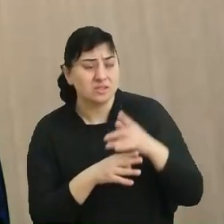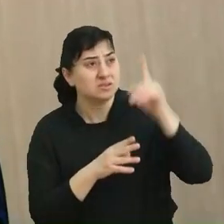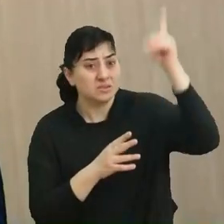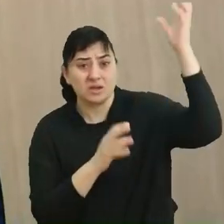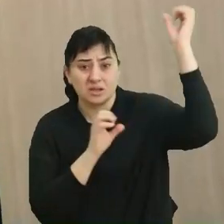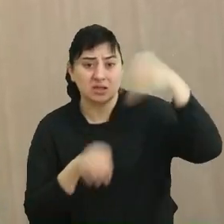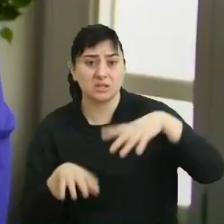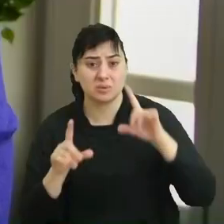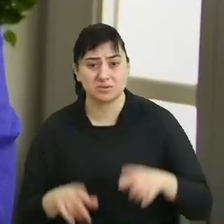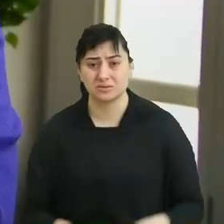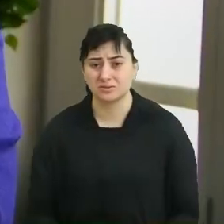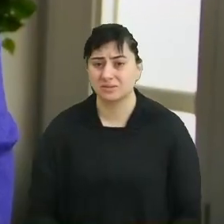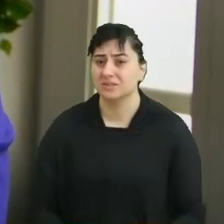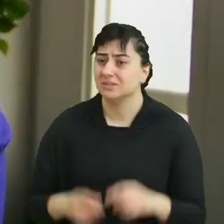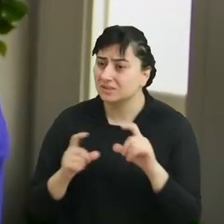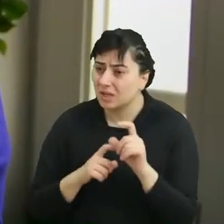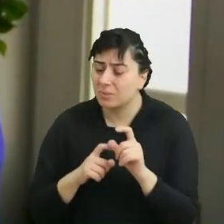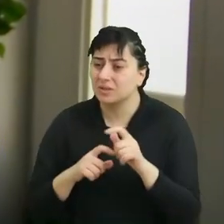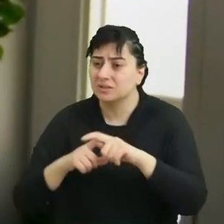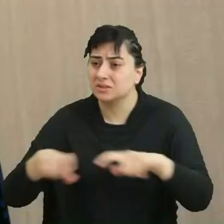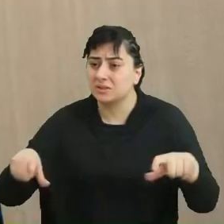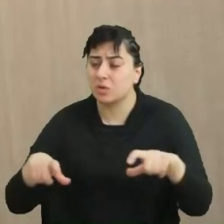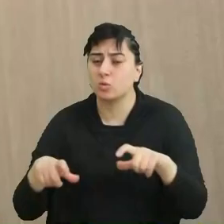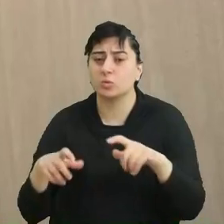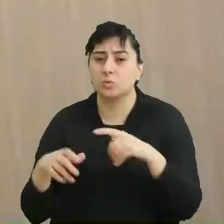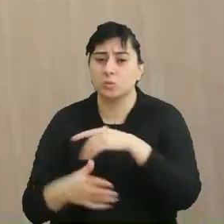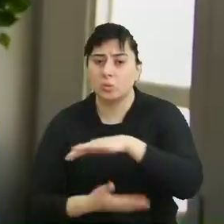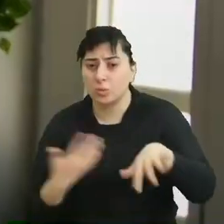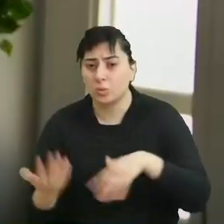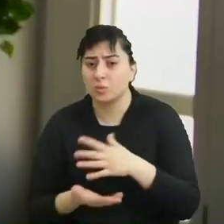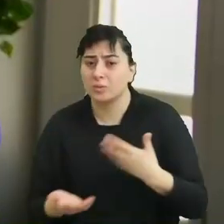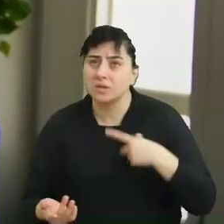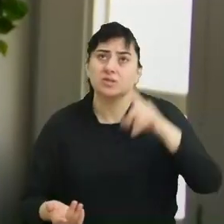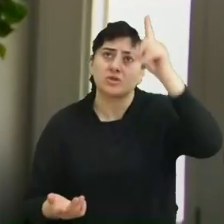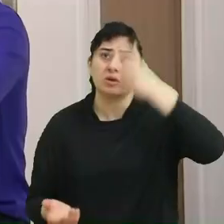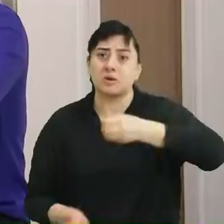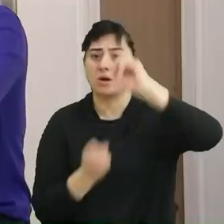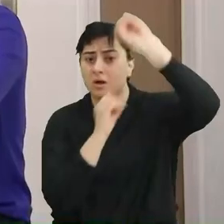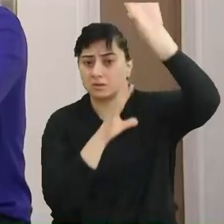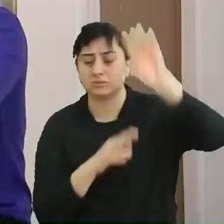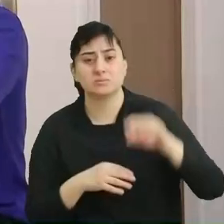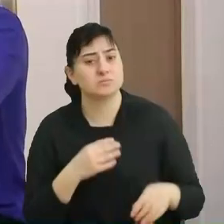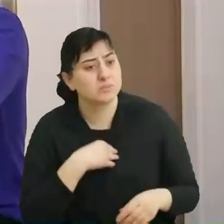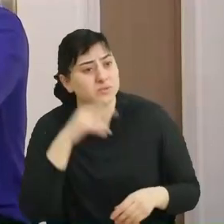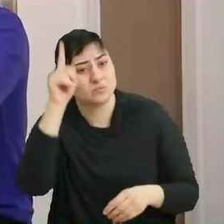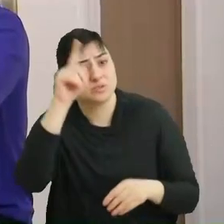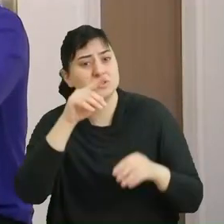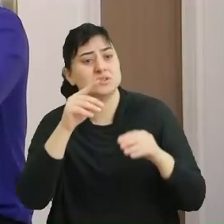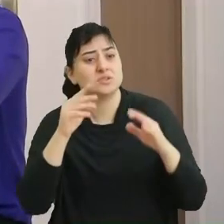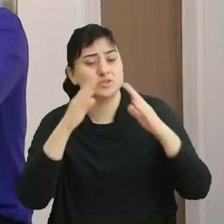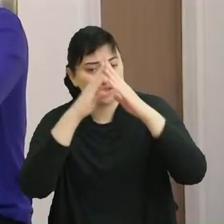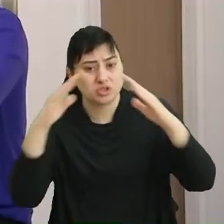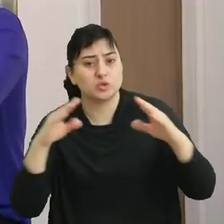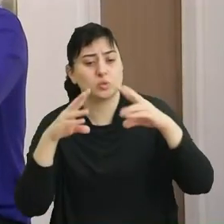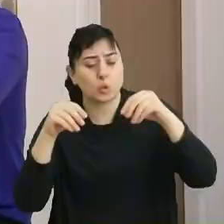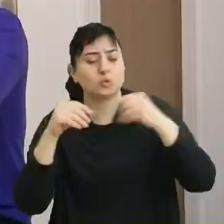hemen indirmen gerekiyor. Ya Serpil salonda yer tutaylar, ayak altındalar. Ben de çıkarttım çatıya. Hayatım ben onları çatıda